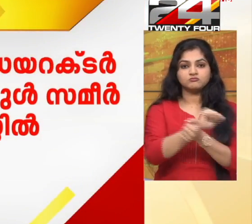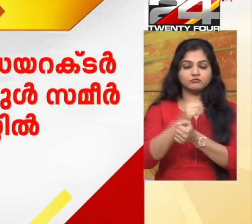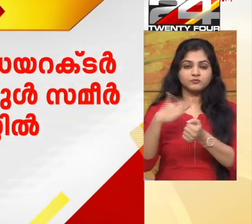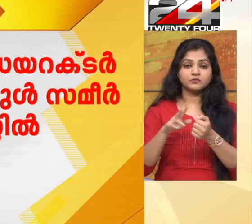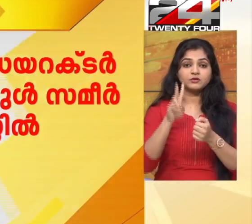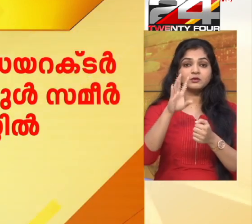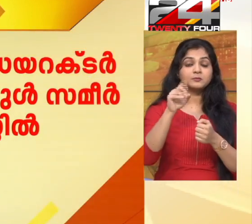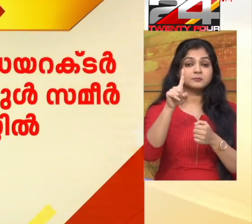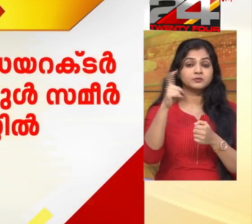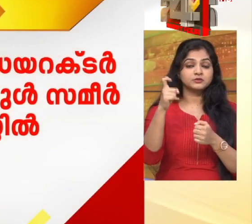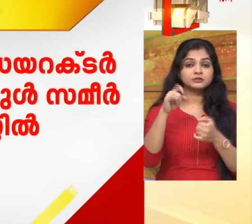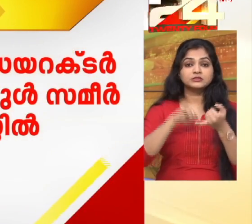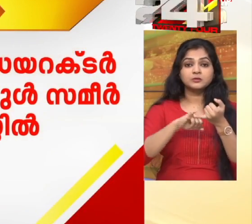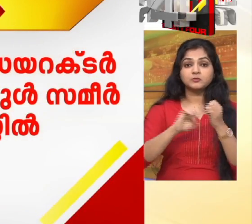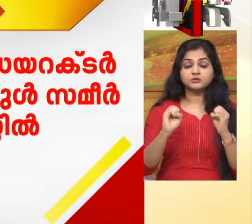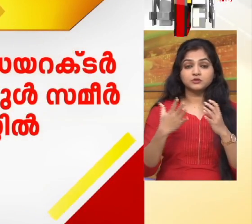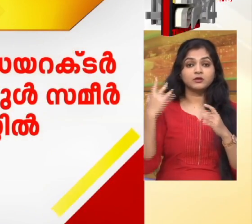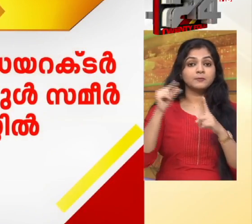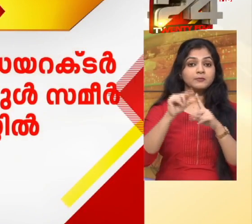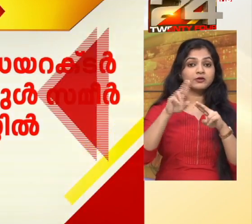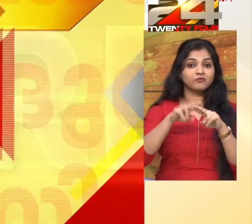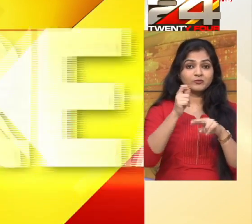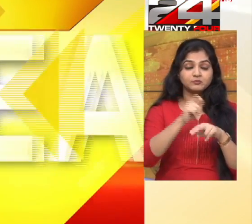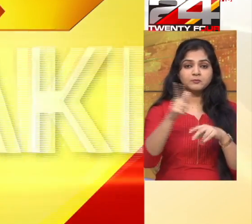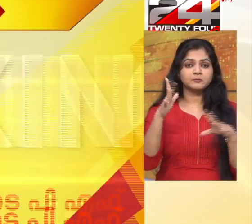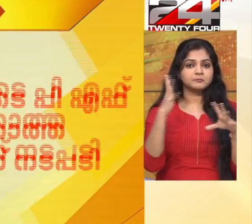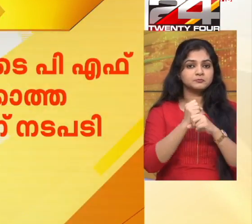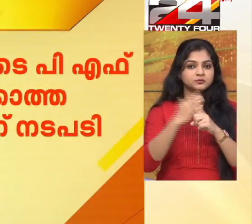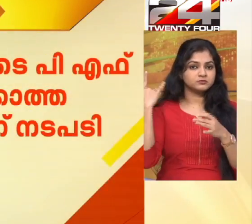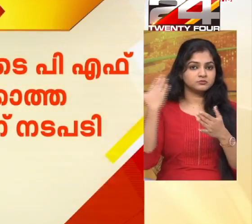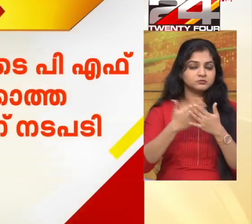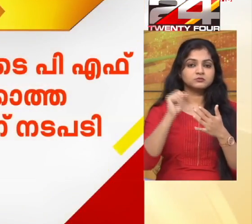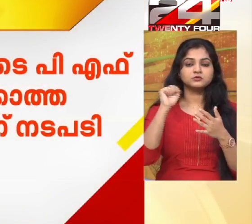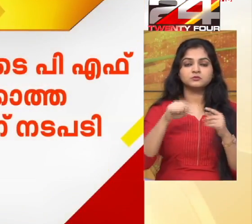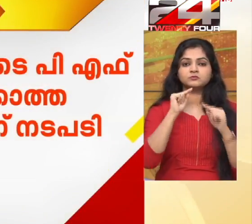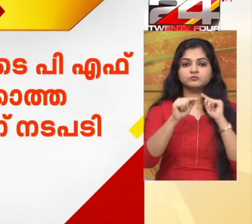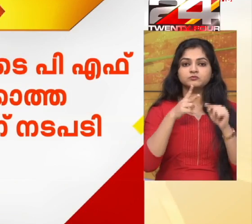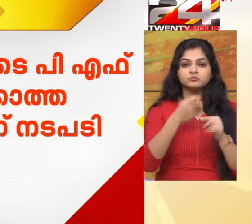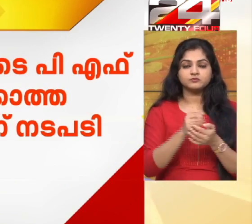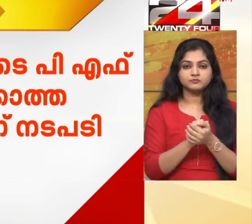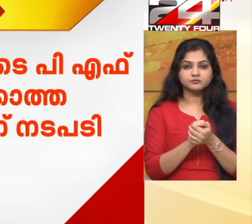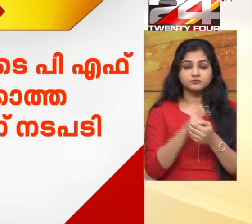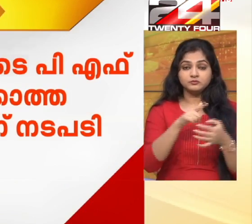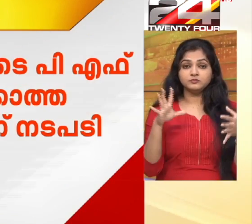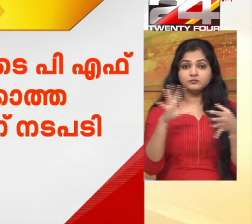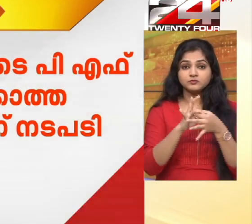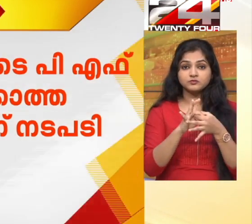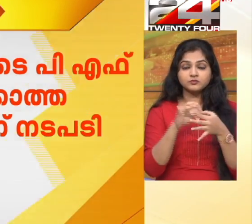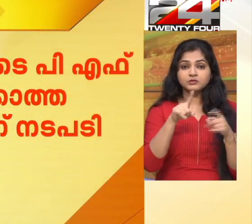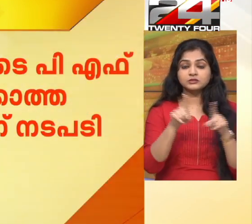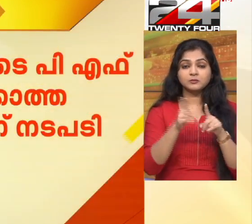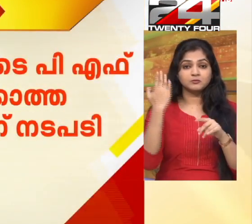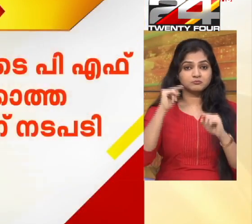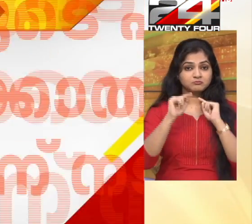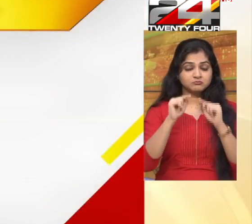2017 സെപ്റ്റംബർ മുതലുള്ള പി എഫ് തുക അടച്ചിട്ടില്ല എന്നാണ് ആരോപണം. മാത്രവുമല്ല, ഇതുമായി ബന്ധപ്പെട്ട് നേരത്തെ തന്നെ ഇത്തരത്തിൽ